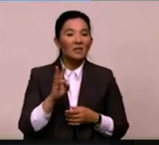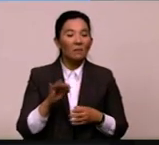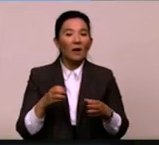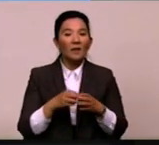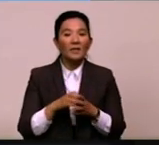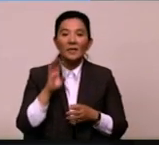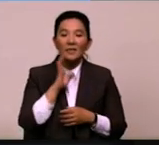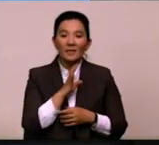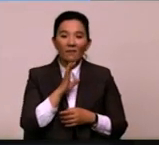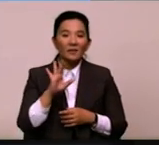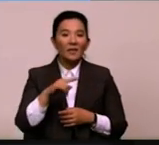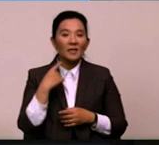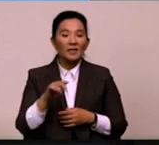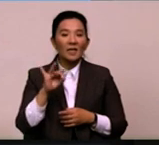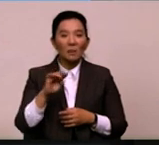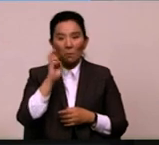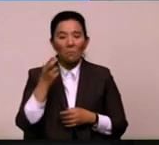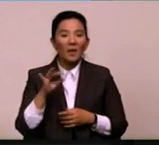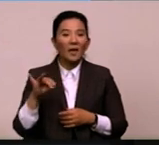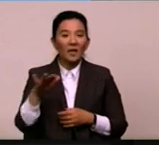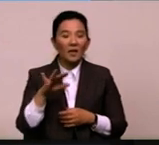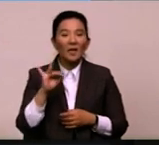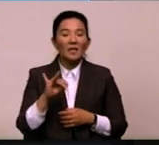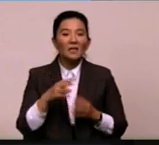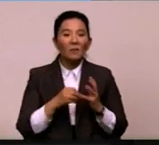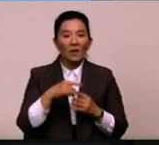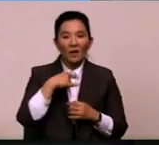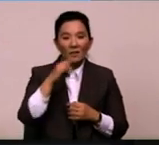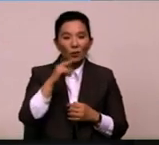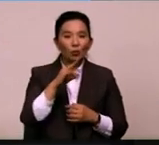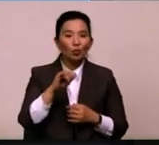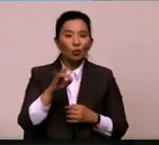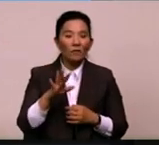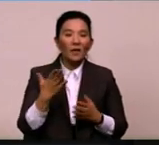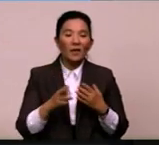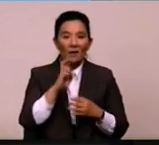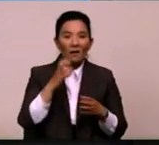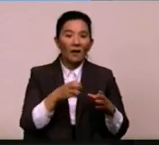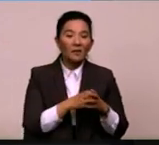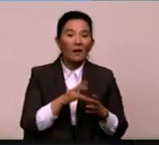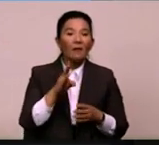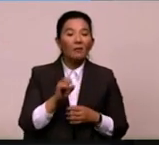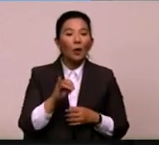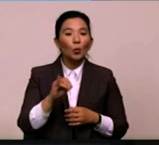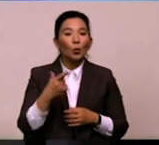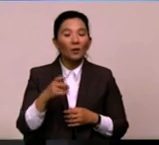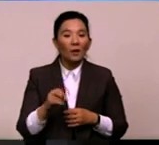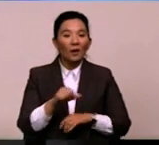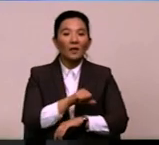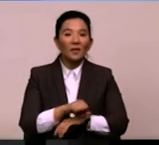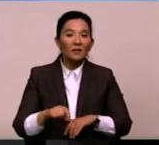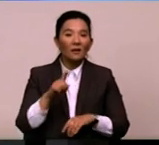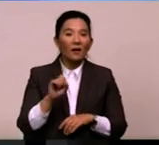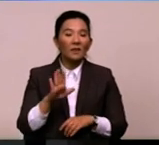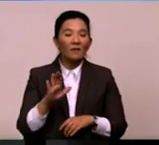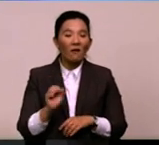на севере – с Российской империей и землями казахских джузов или ханств. На юге границы